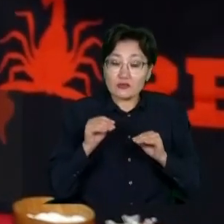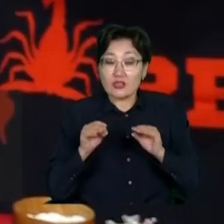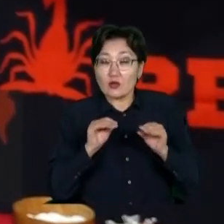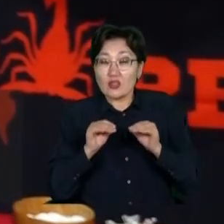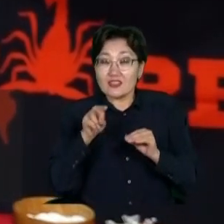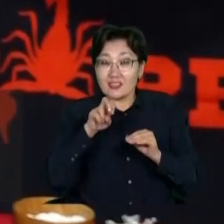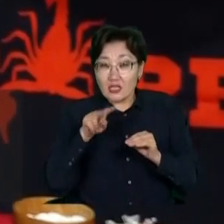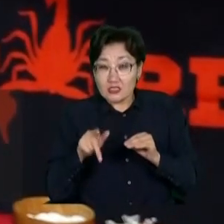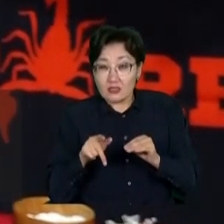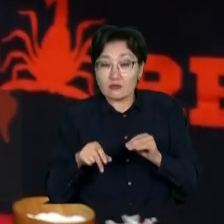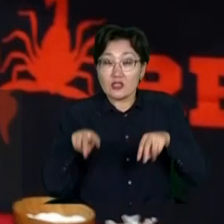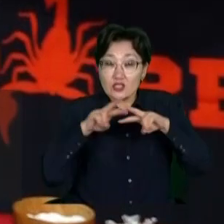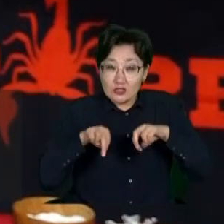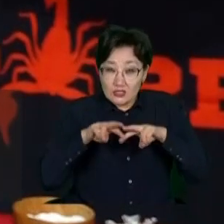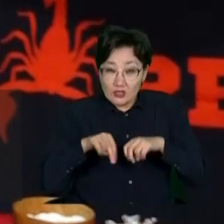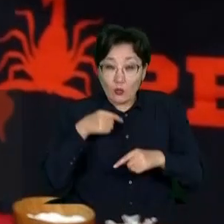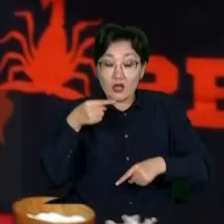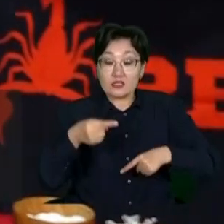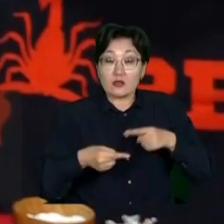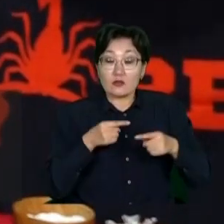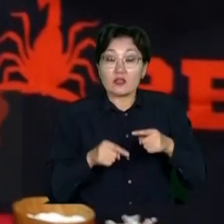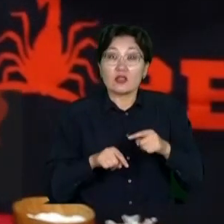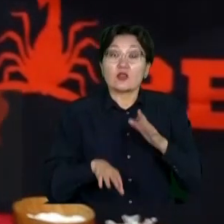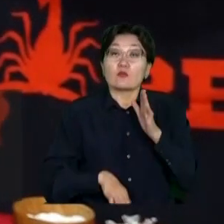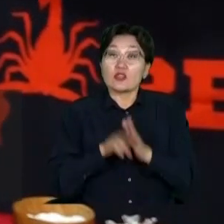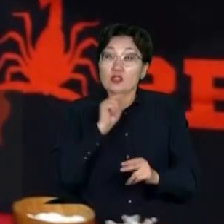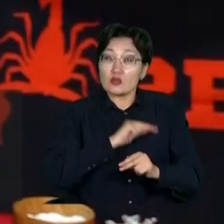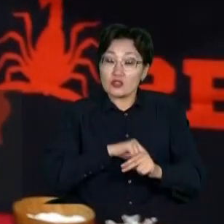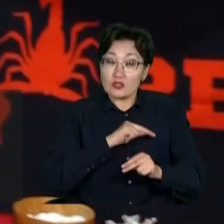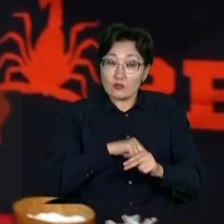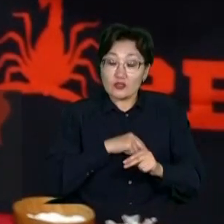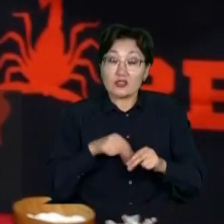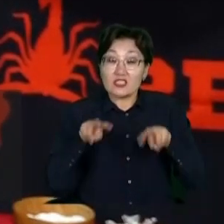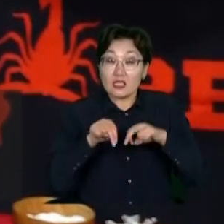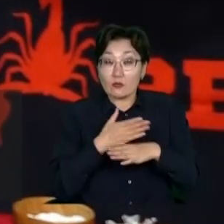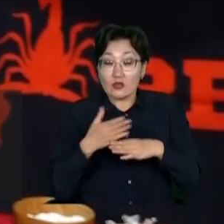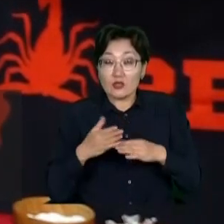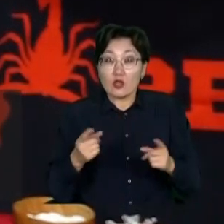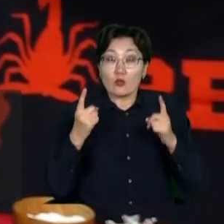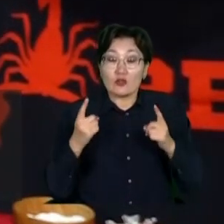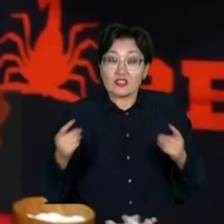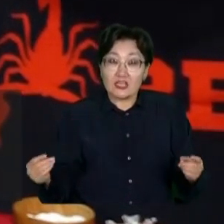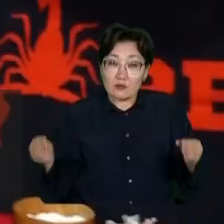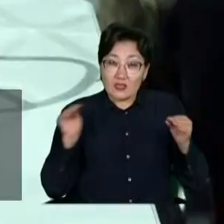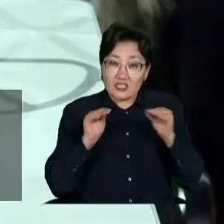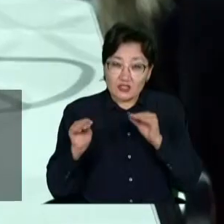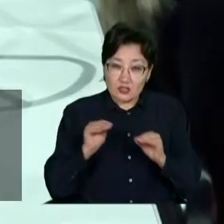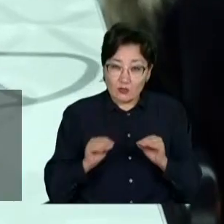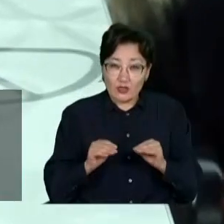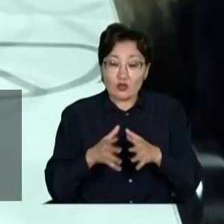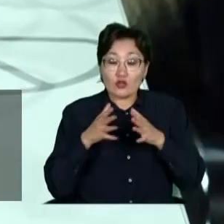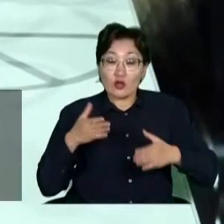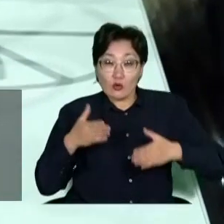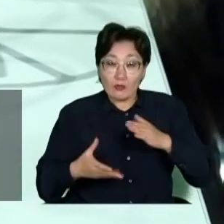бөлшекті зерделеп, тексеріп, оны жақсы жұмыс істейтініне көз жеткеннен кейін біз оны бір үлкен құрама, яғни конструкцияға жинаймыз.